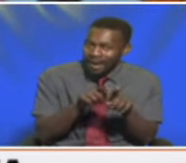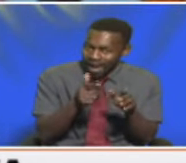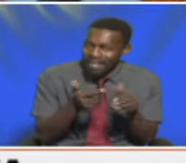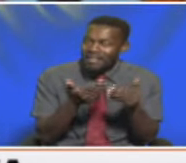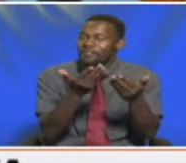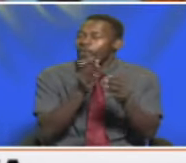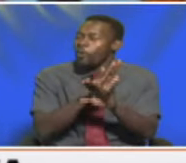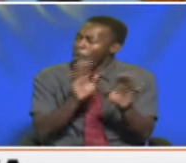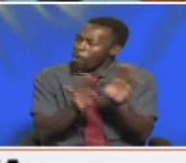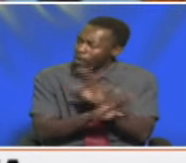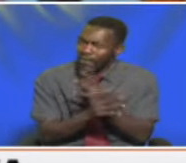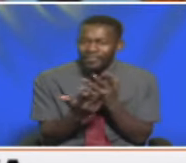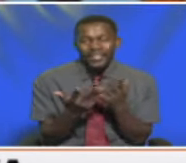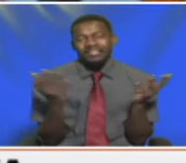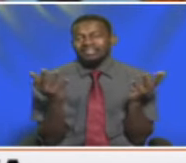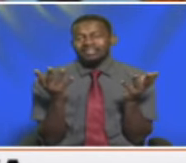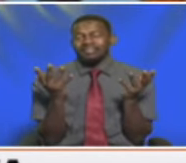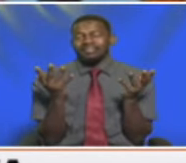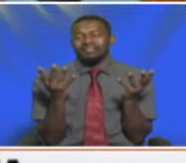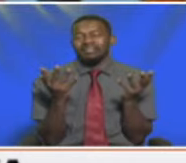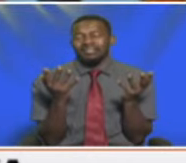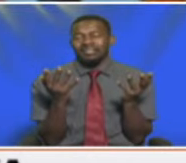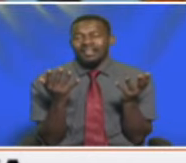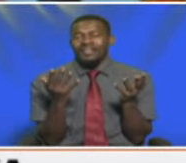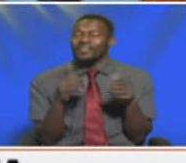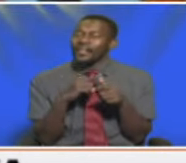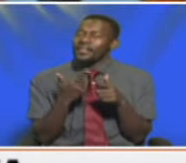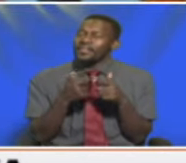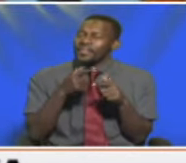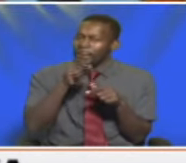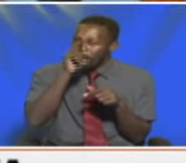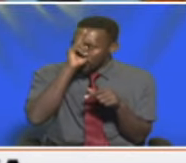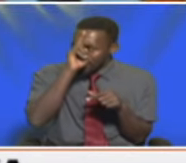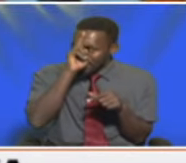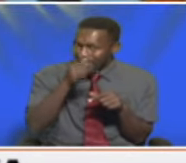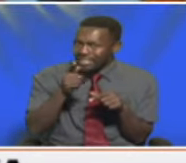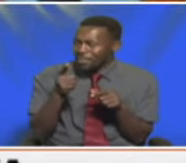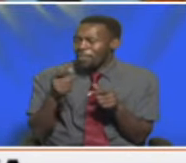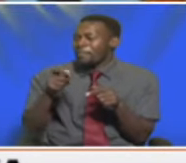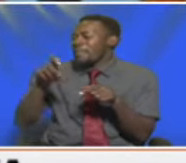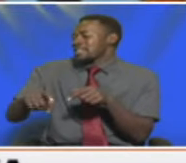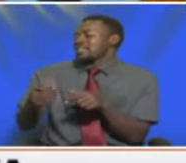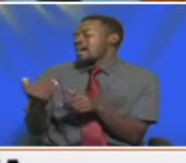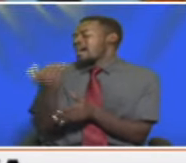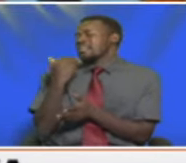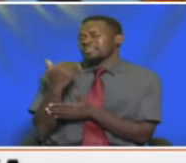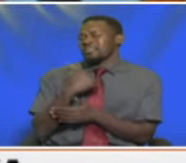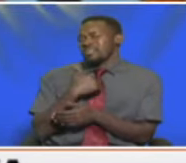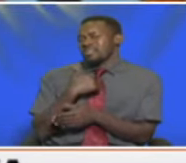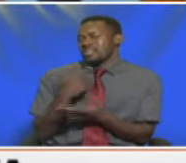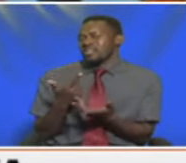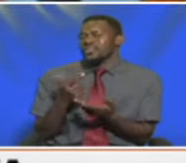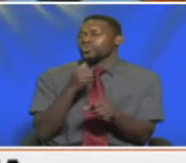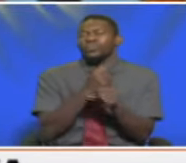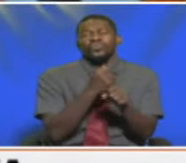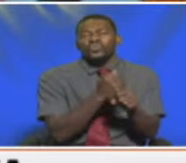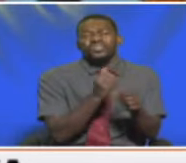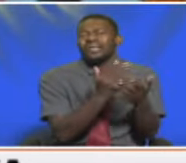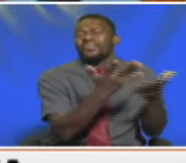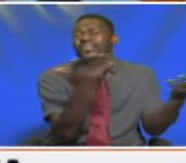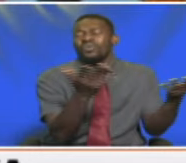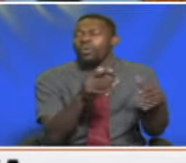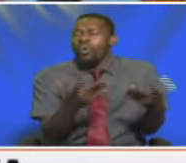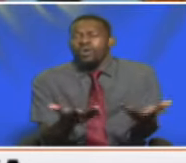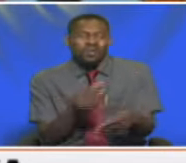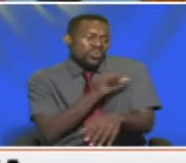instruments so that the police does not need permission, does not need authority,